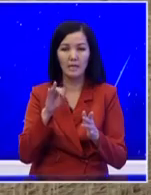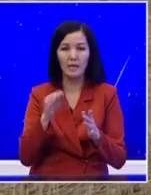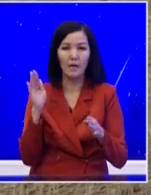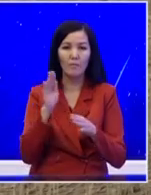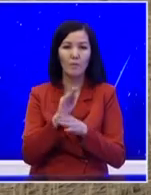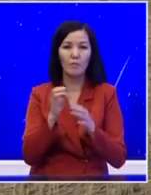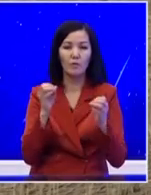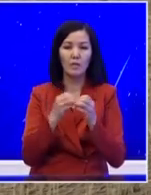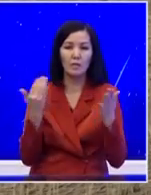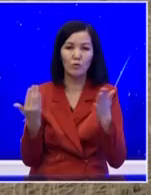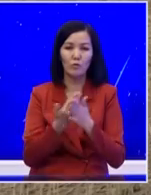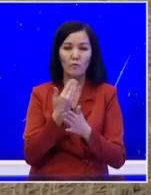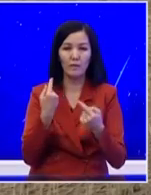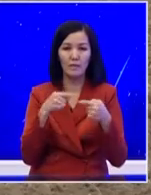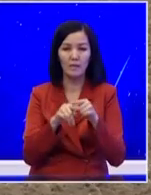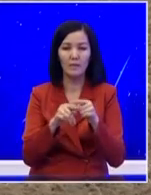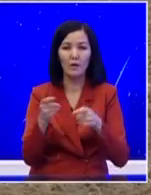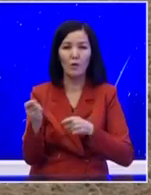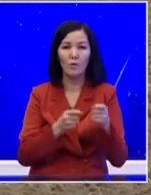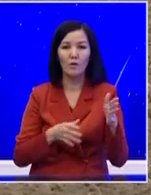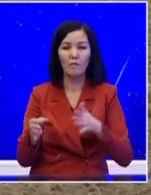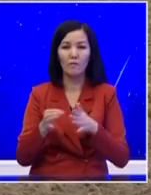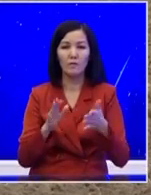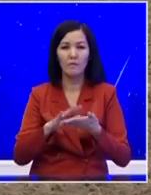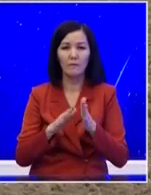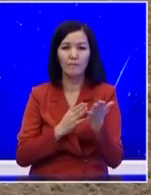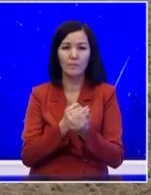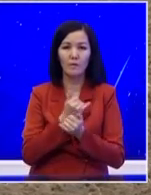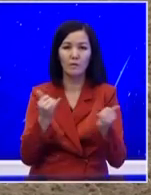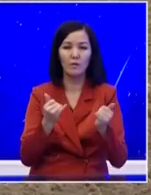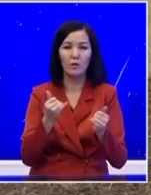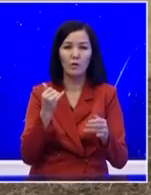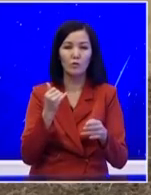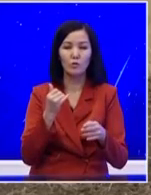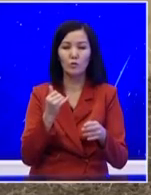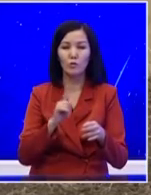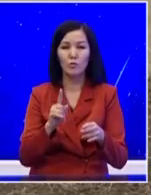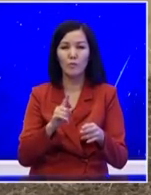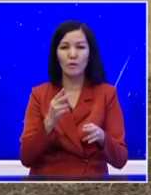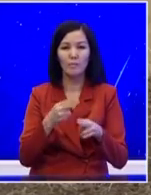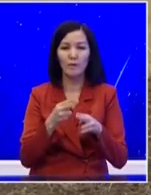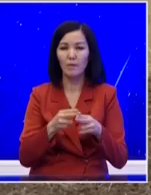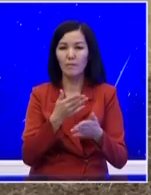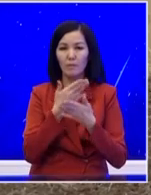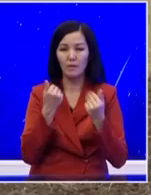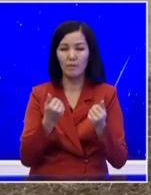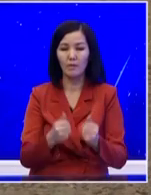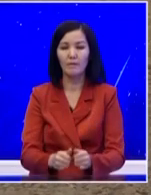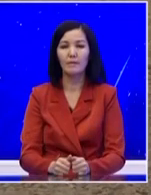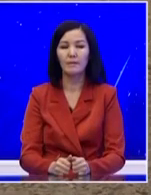пополнились 10 современными единицами. Руководство области сделало все возможное, чтобы не возникало трудностей у фермеров, говорят ответственные